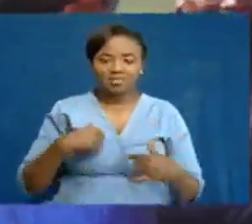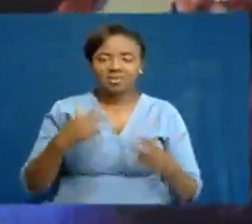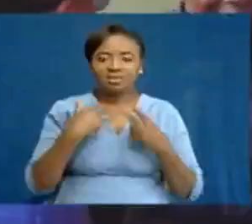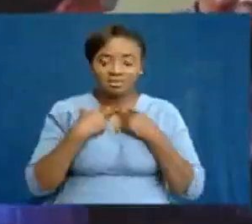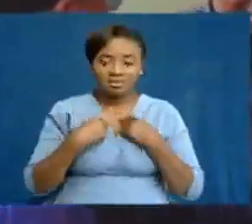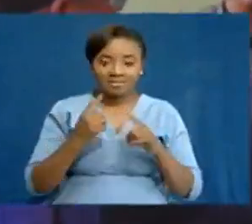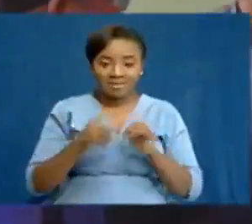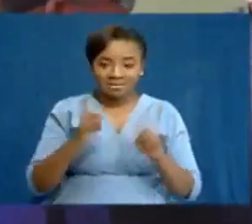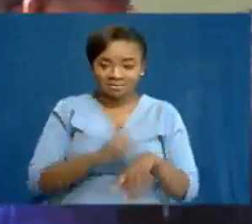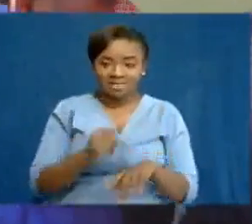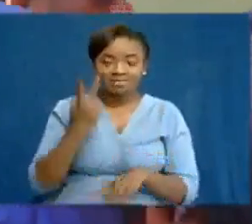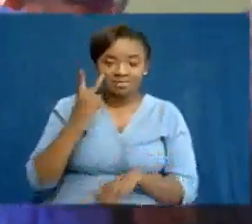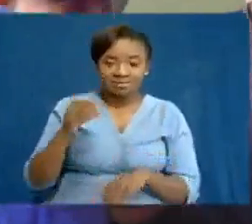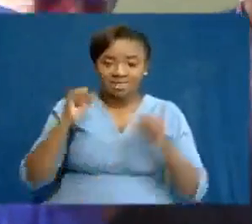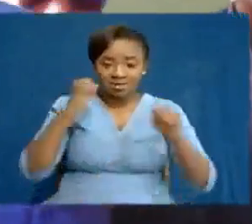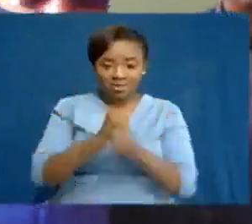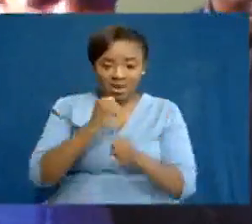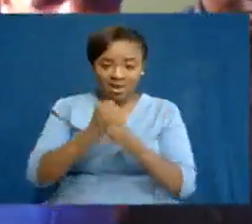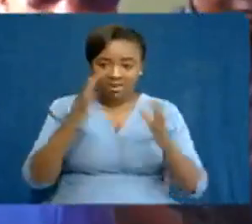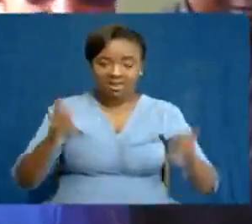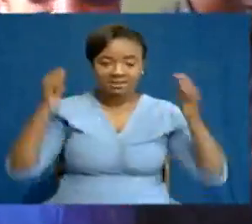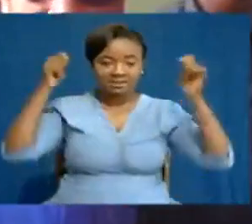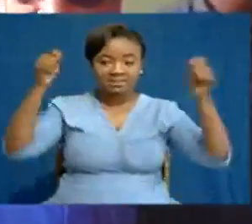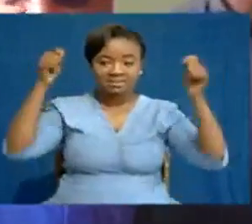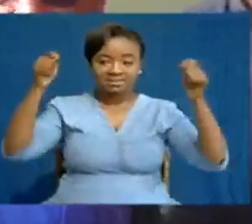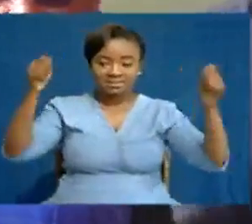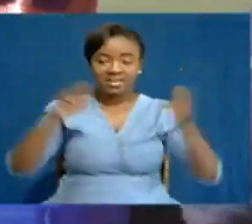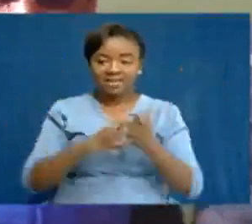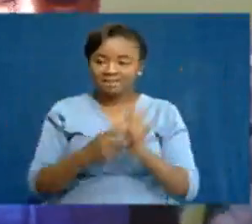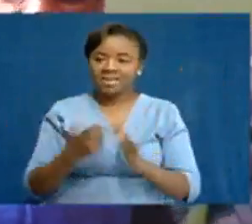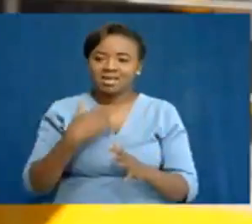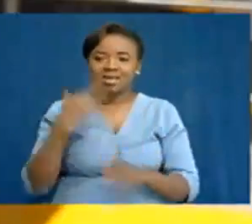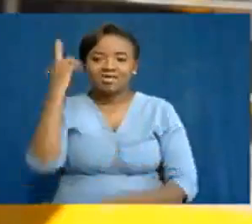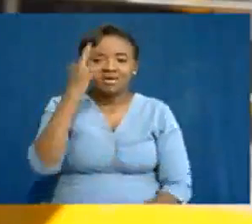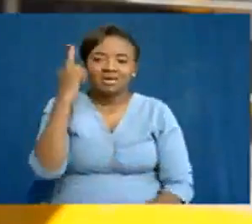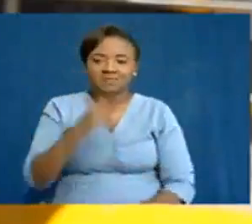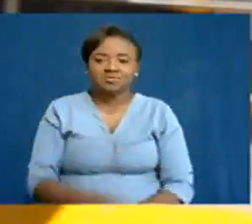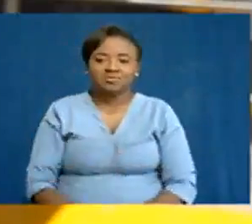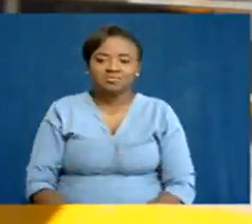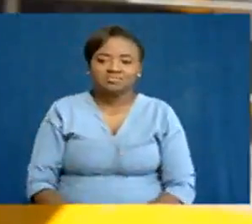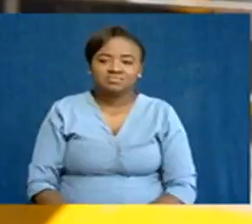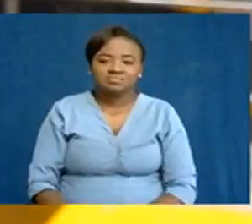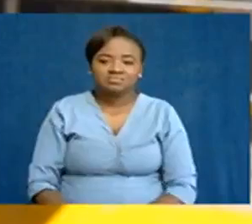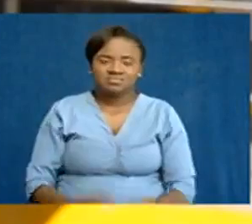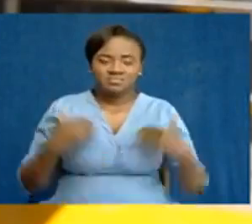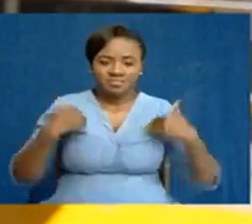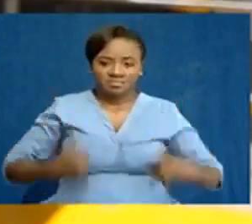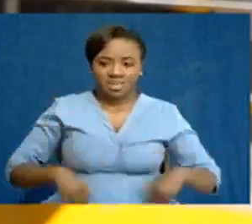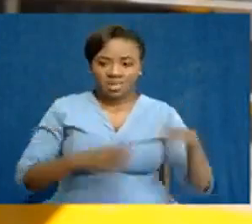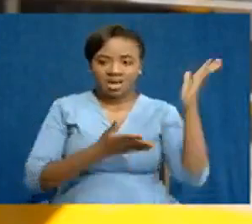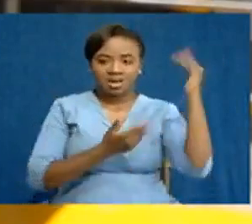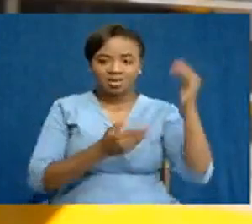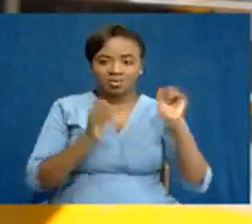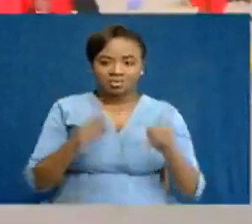here, they have a reason. Kenya cannot be a country that want to sell everything. I hope that we will be able to resolve